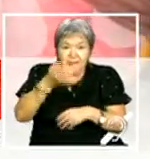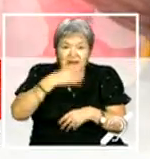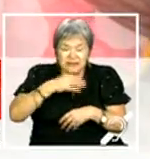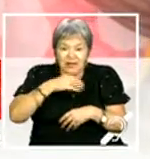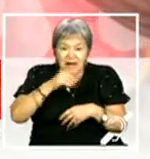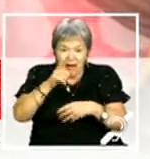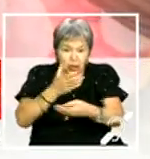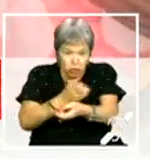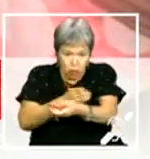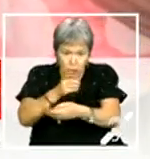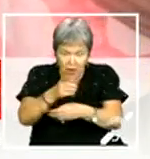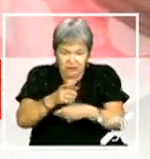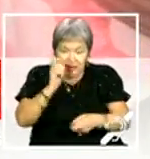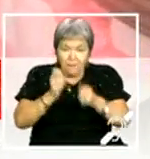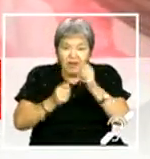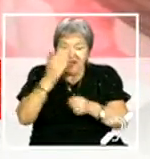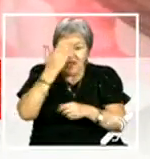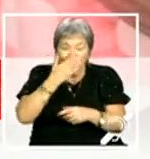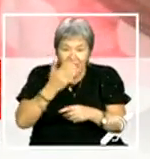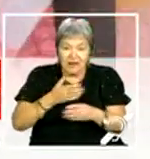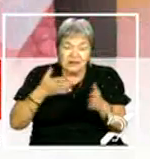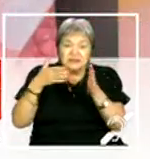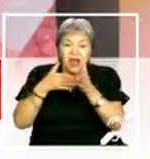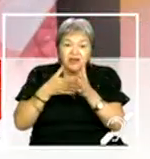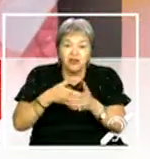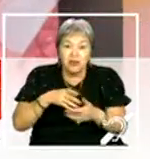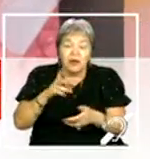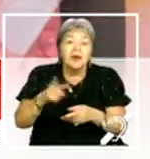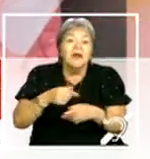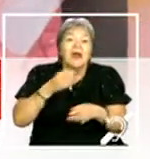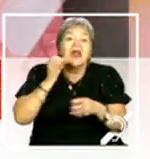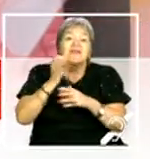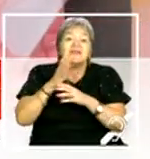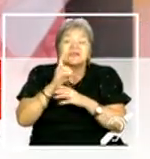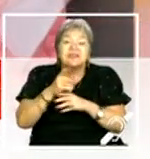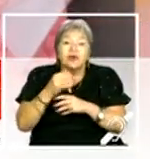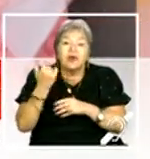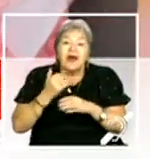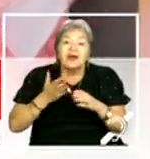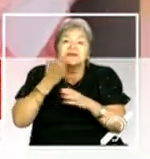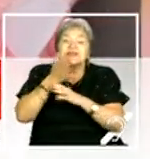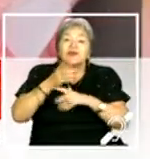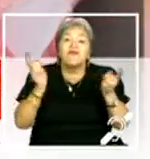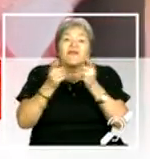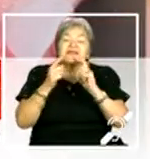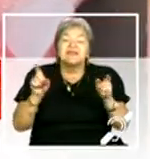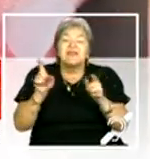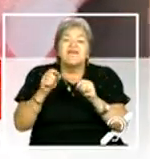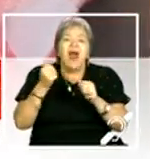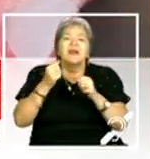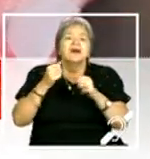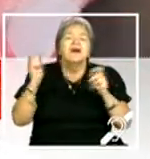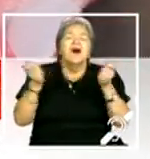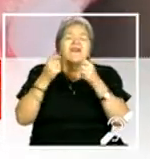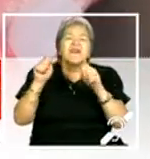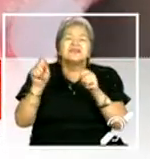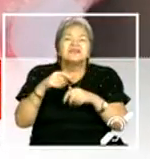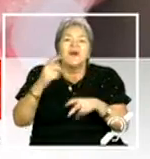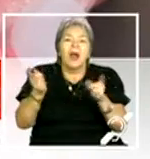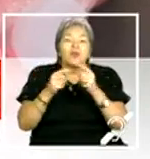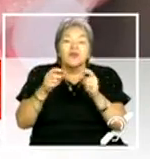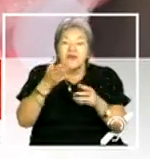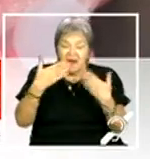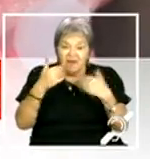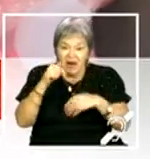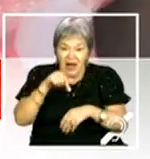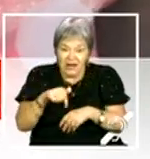droguri pe piața neagră pentru a ajunge la tinerii care merg la festivalurile de muzică ce au loc în țară în această vară. Unul dintre